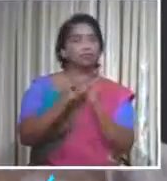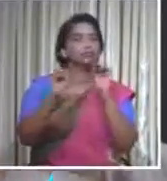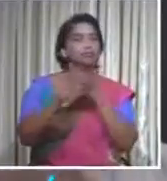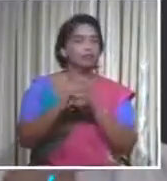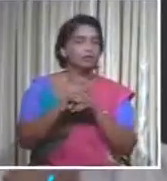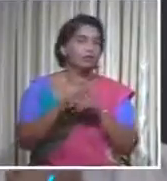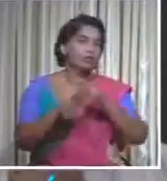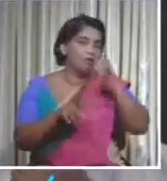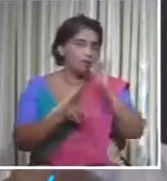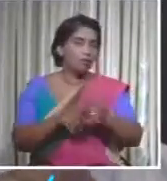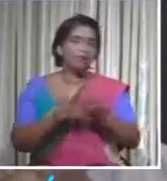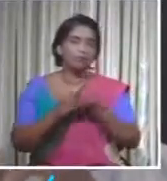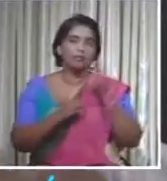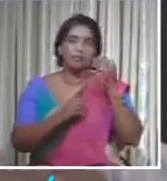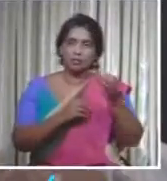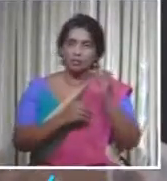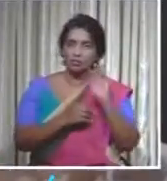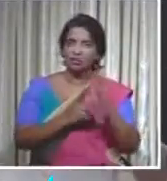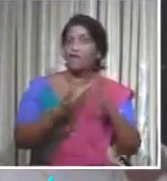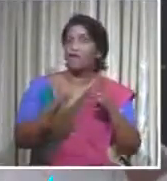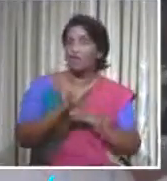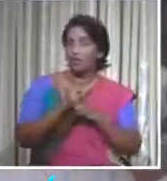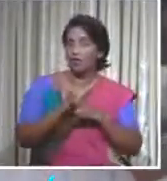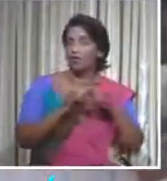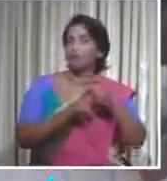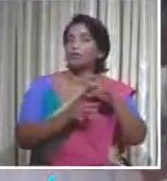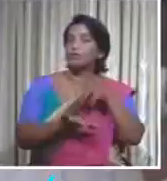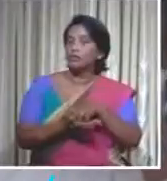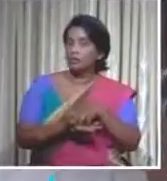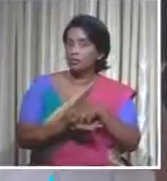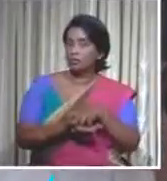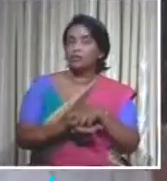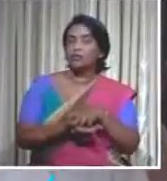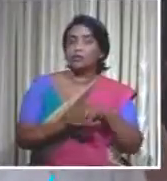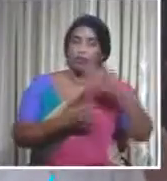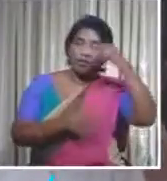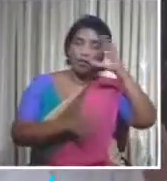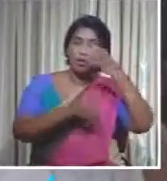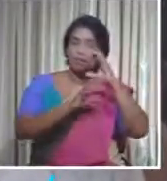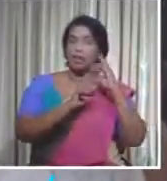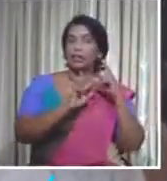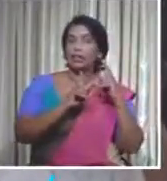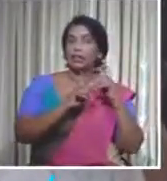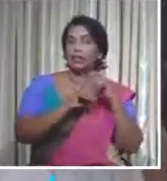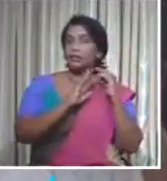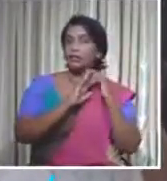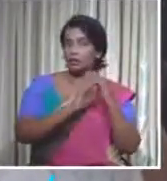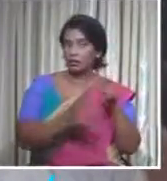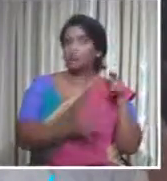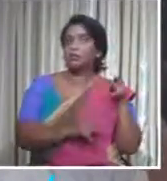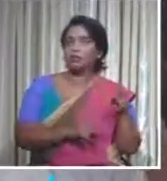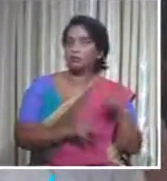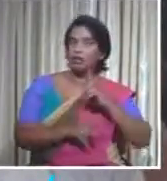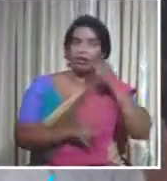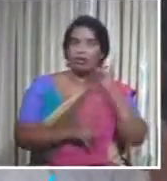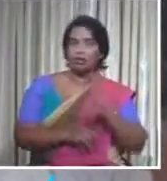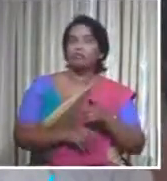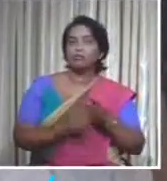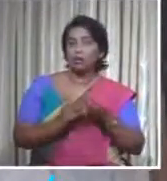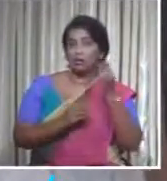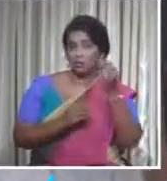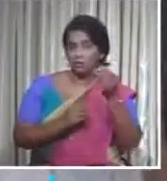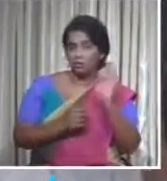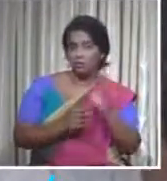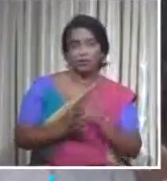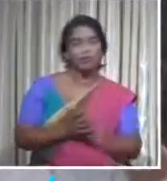वउनिया मावट तिणक अधिकार नान कूर वो गौरव